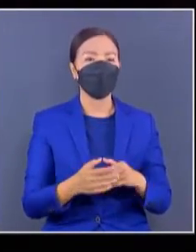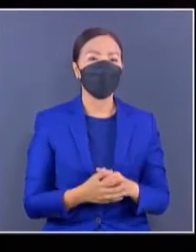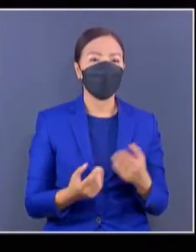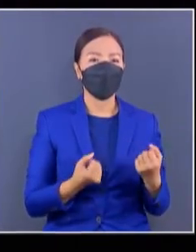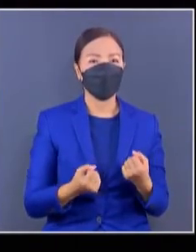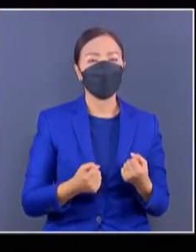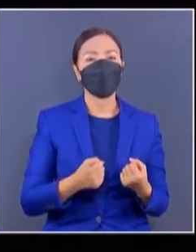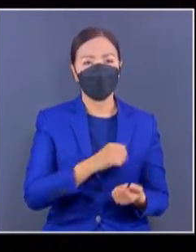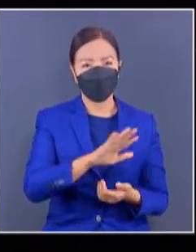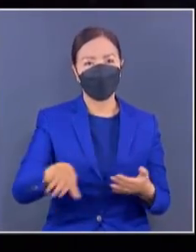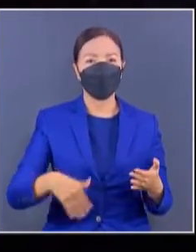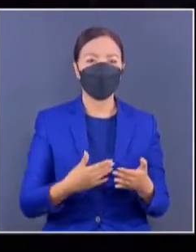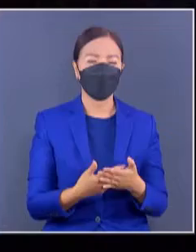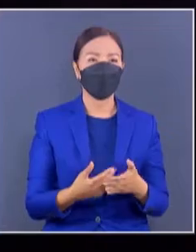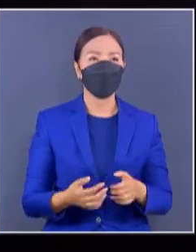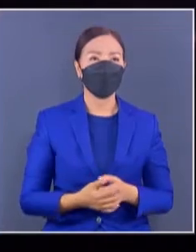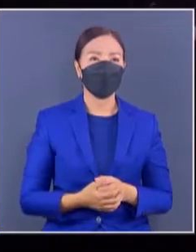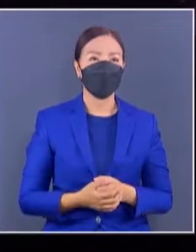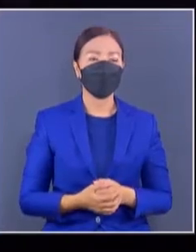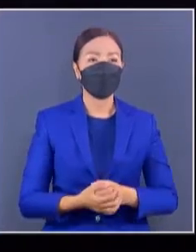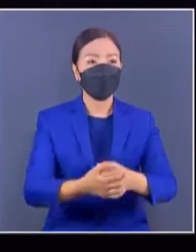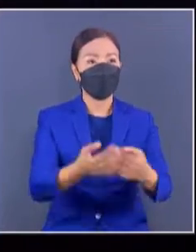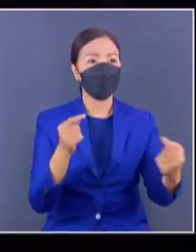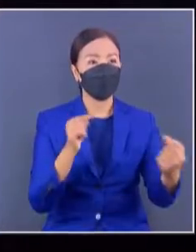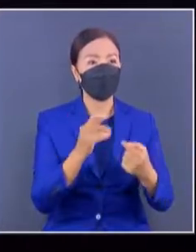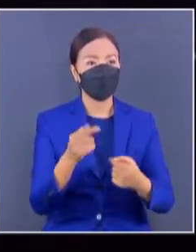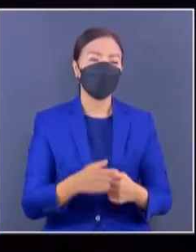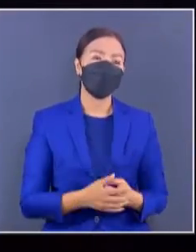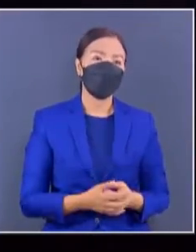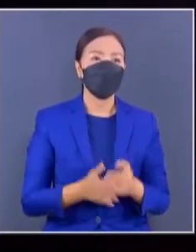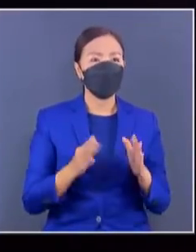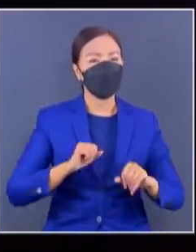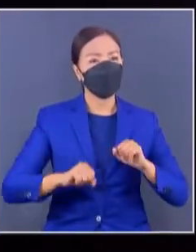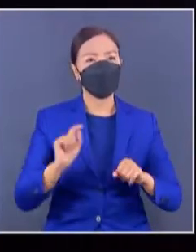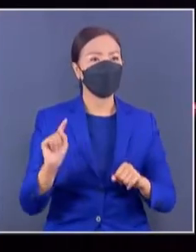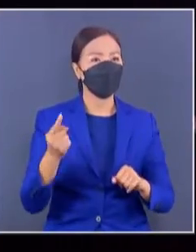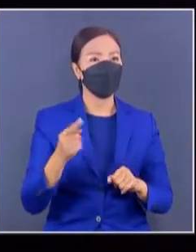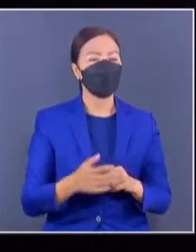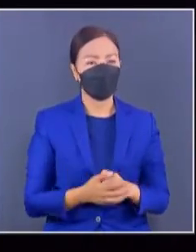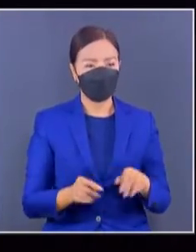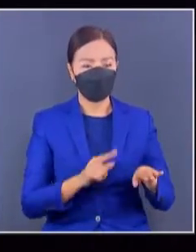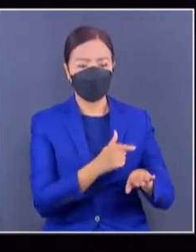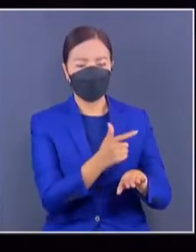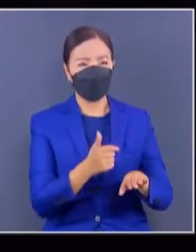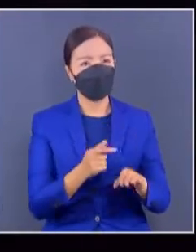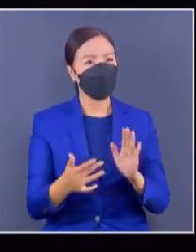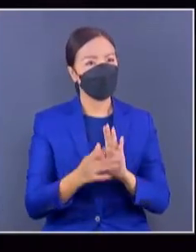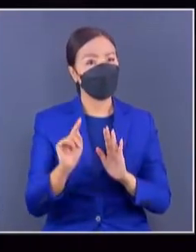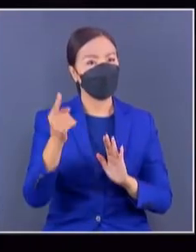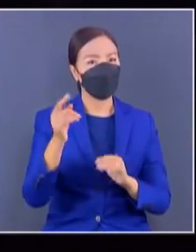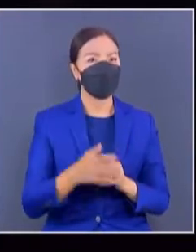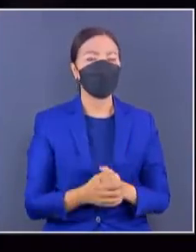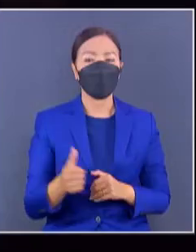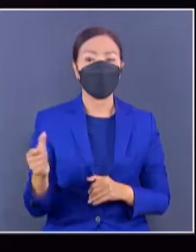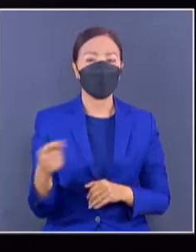รสของเรานี่ตอบโจทย์นะครับตอบโจทย์ทุก Lifestyleของเริ่มต้นใหม่ด้วยฟังก์ชันสุดล้านที่เหนือกว่า